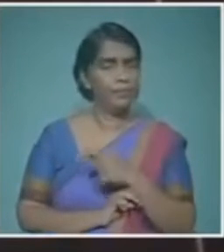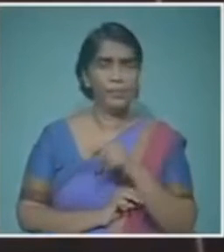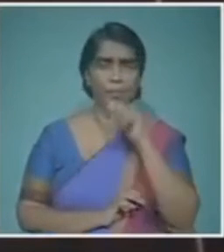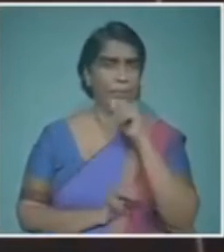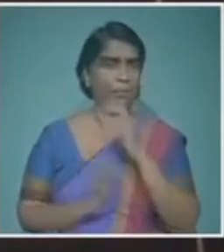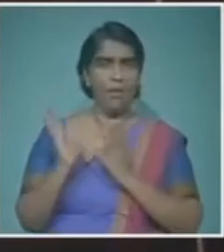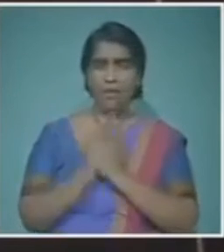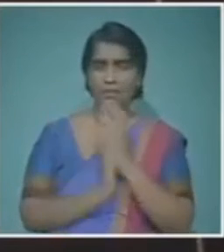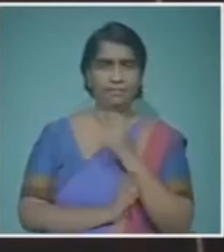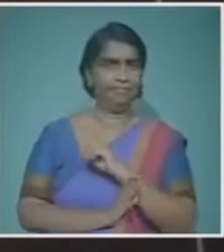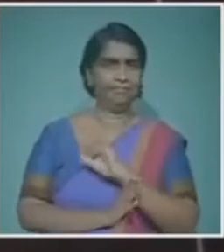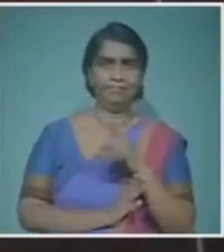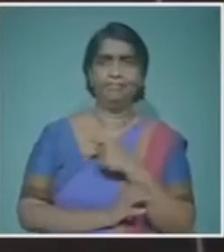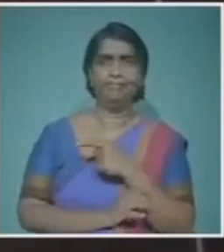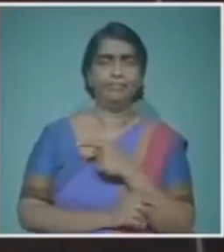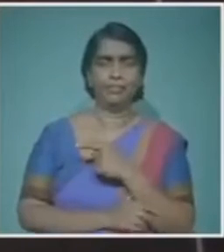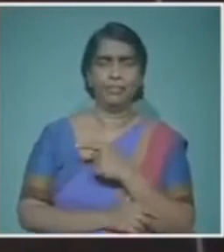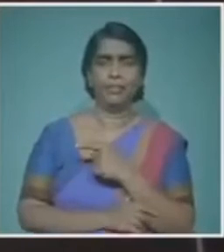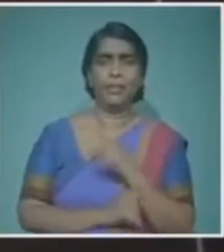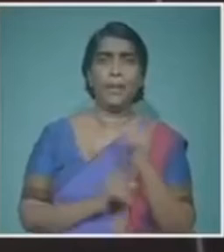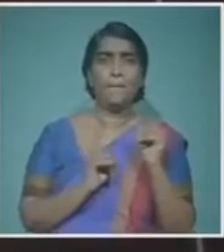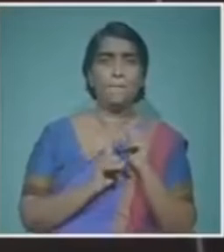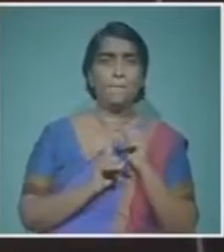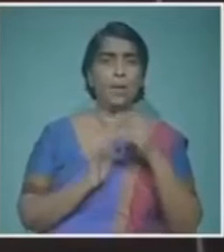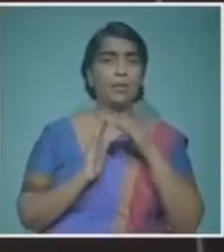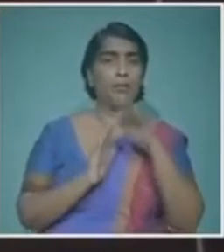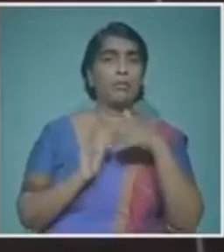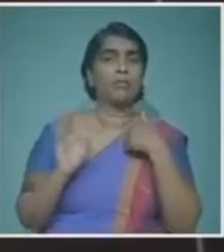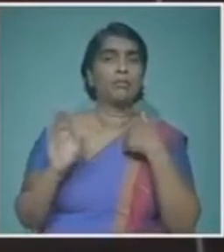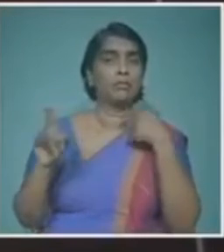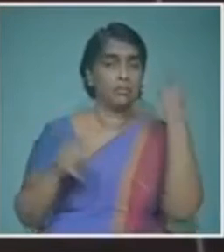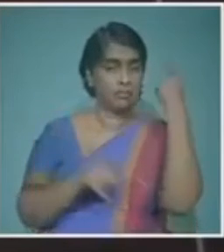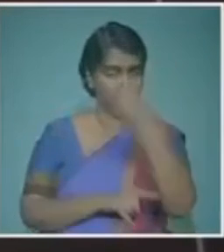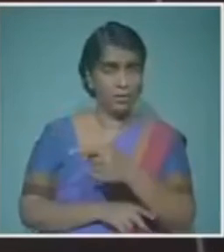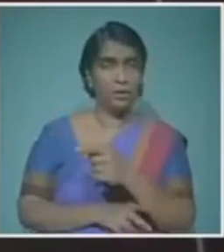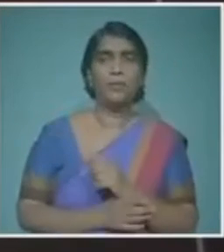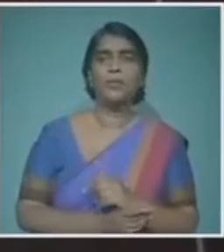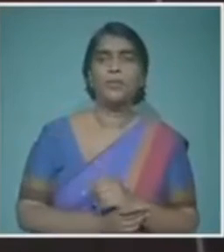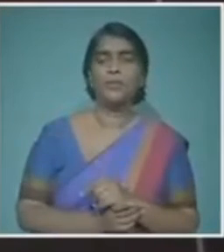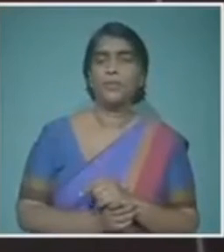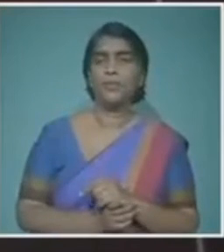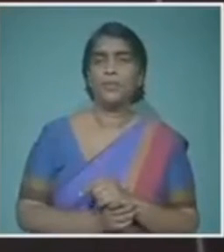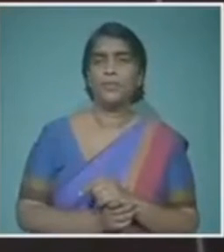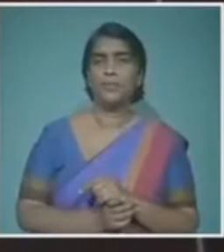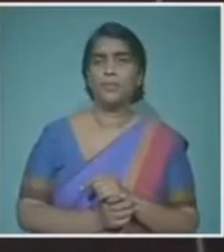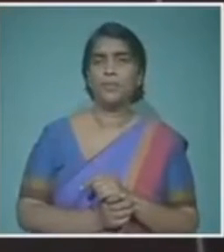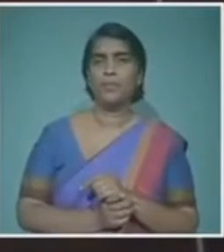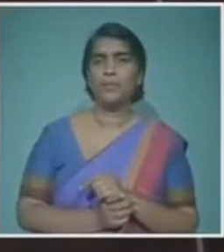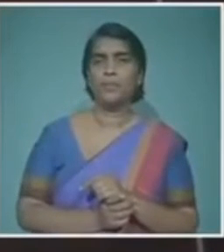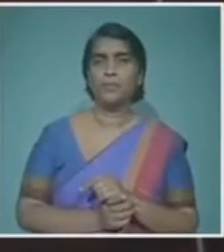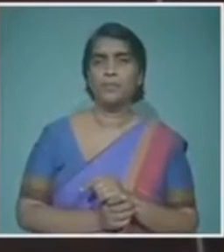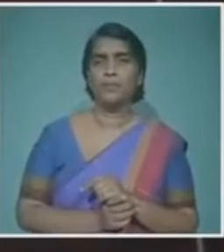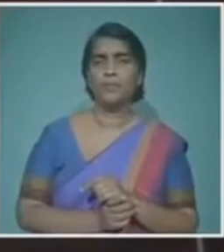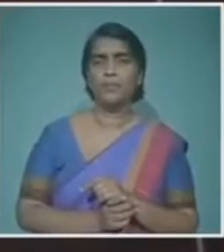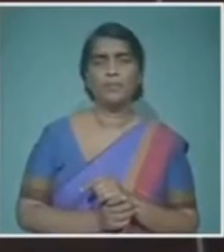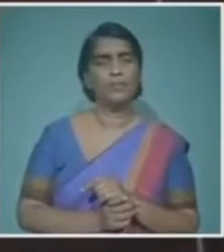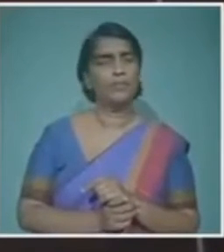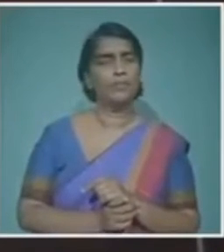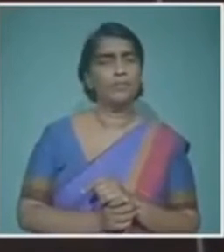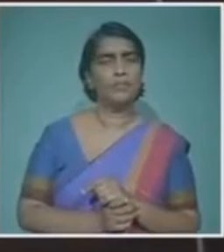நான் பரந்தன் ஒரு கிராமத்துக்கு போயிருந்தேன் மறைந்த தலைவர் ஆறுமுக தொண்டமான் அவர்களோட. அங்க போய் பார்த்தா மக்கள் இருக்கிற